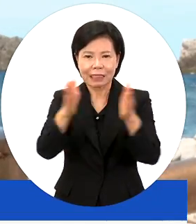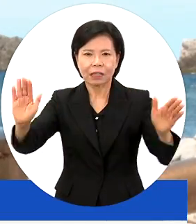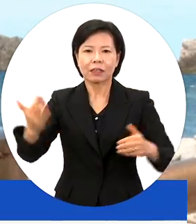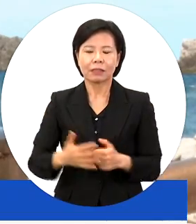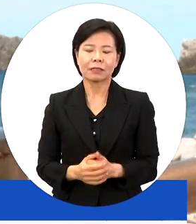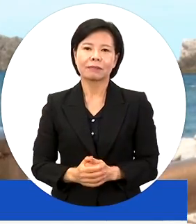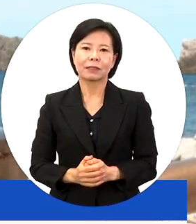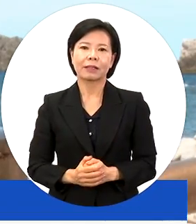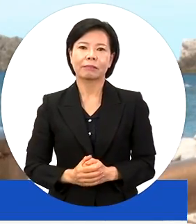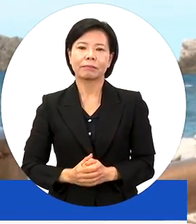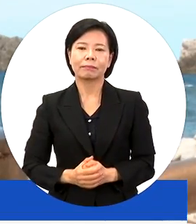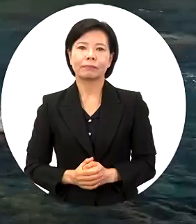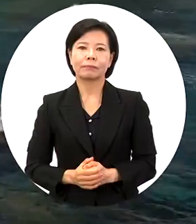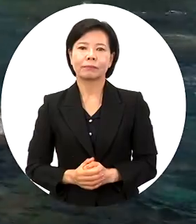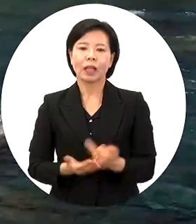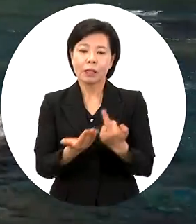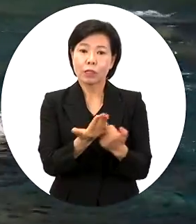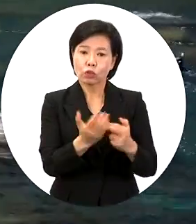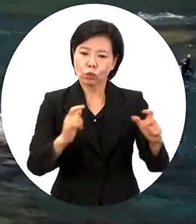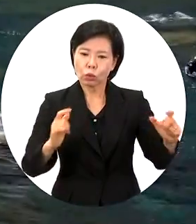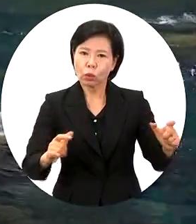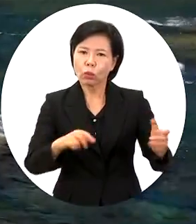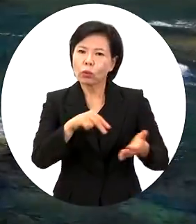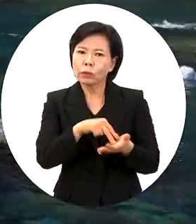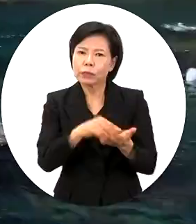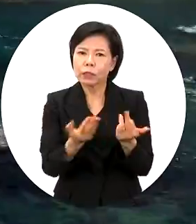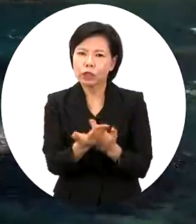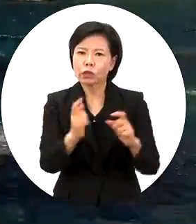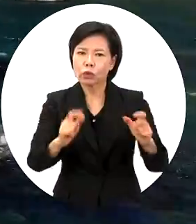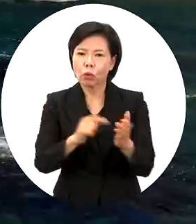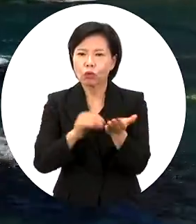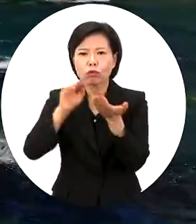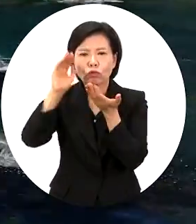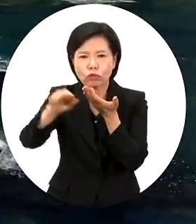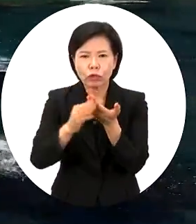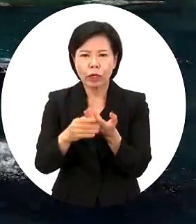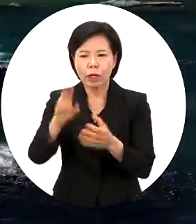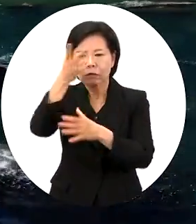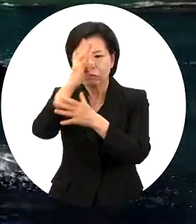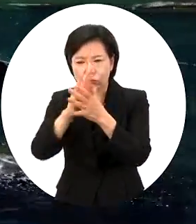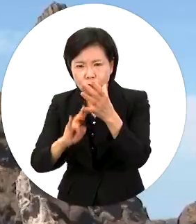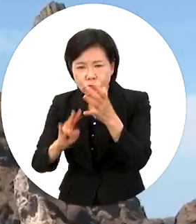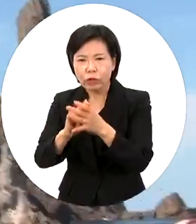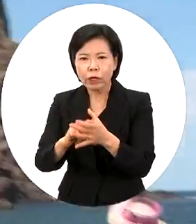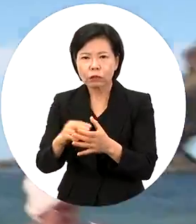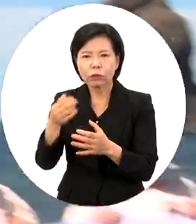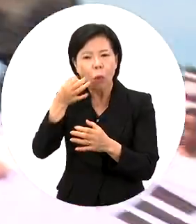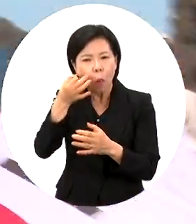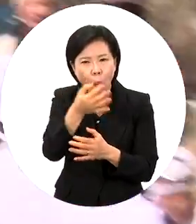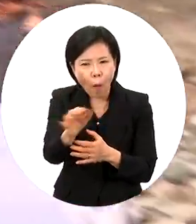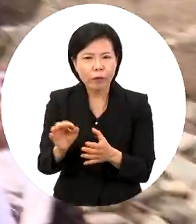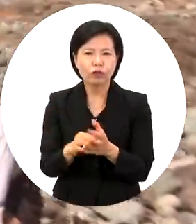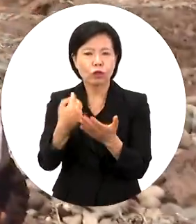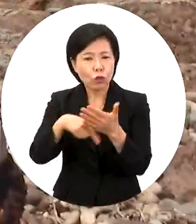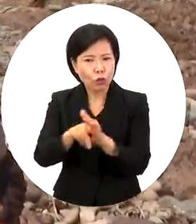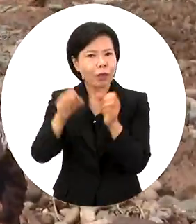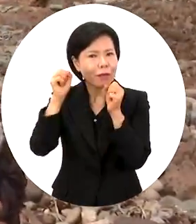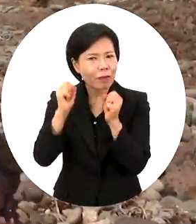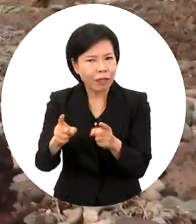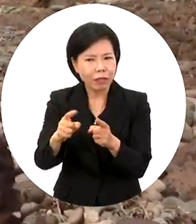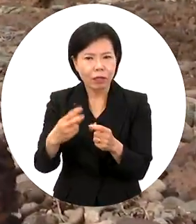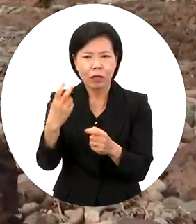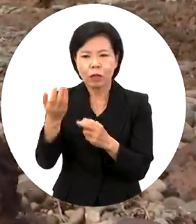이 행사를 기획하게 되었습니다. 제주도는 제주해녀 물질 시연 행사를 계기로 독도 수호